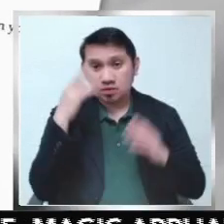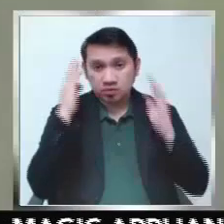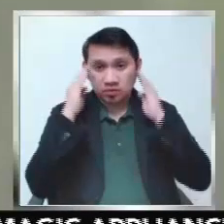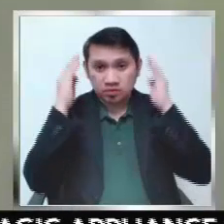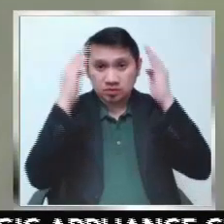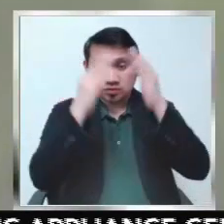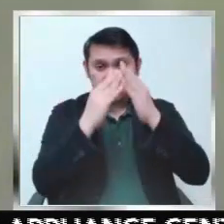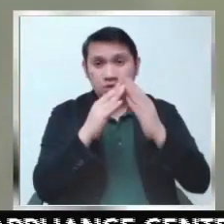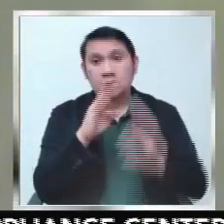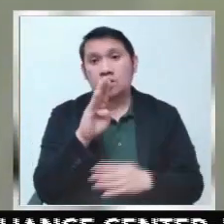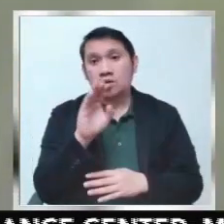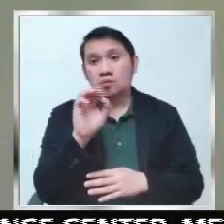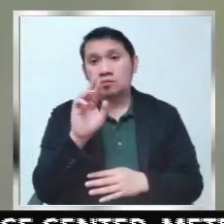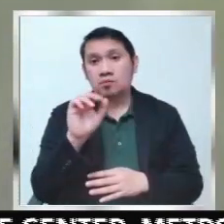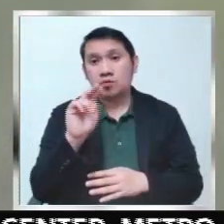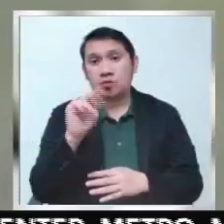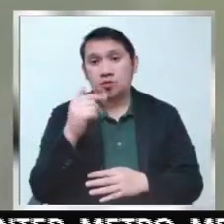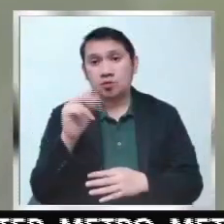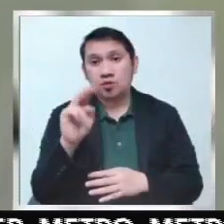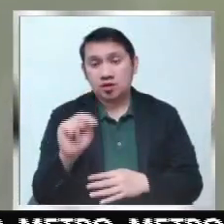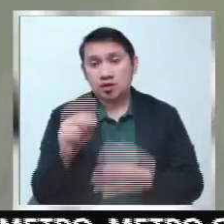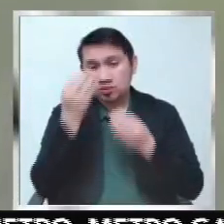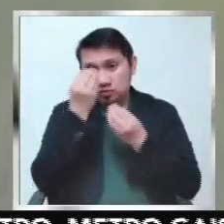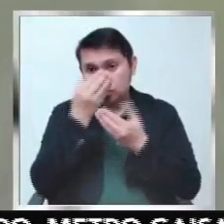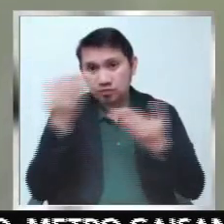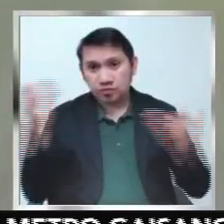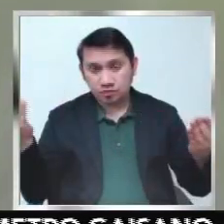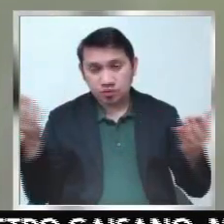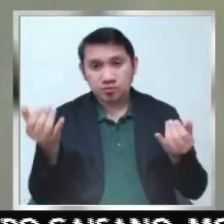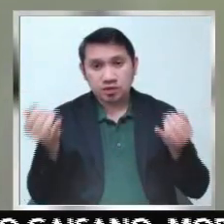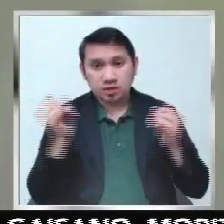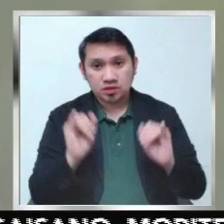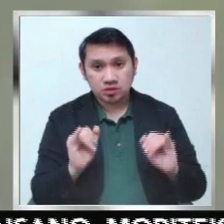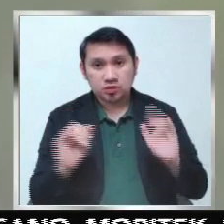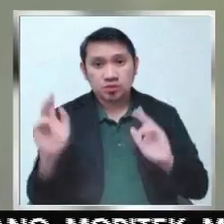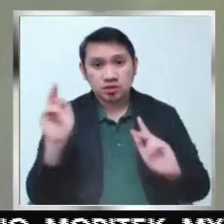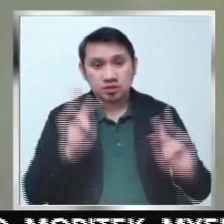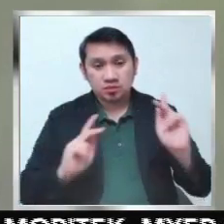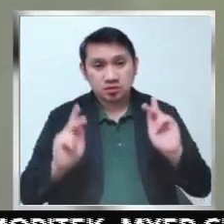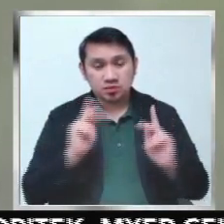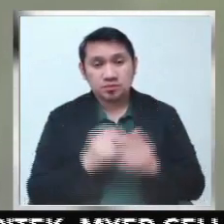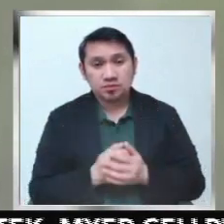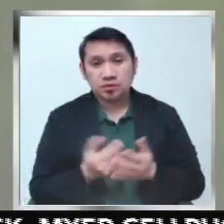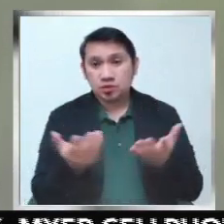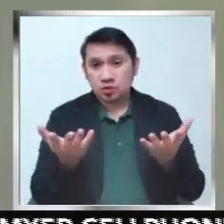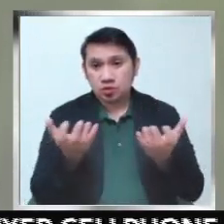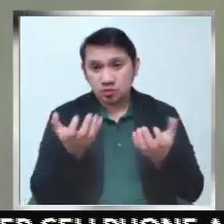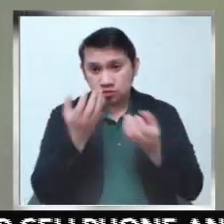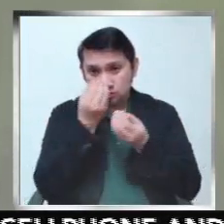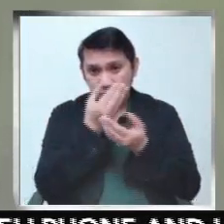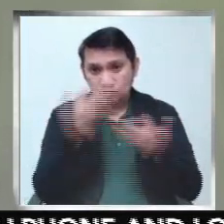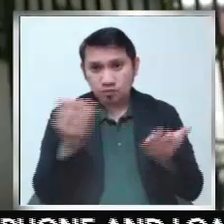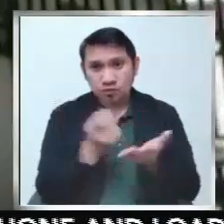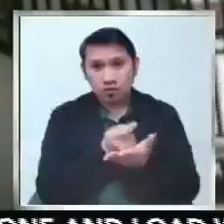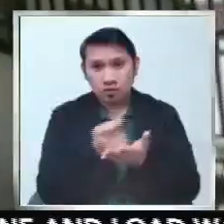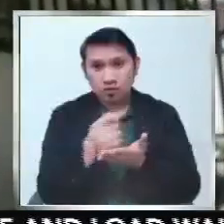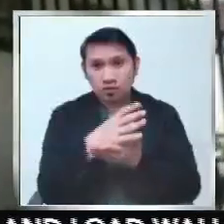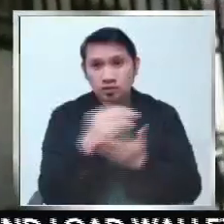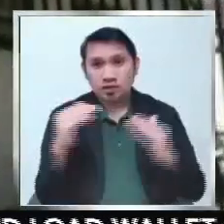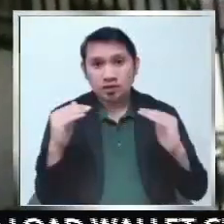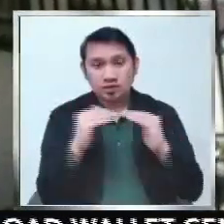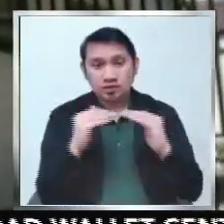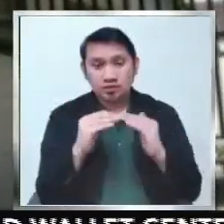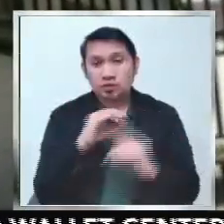Borongan na ipaalam ang issue sa publiko. Layunin daw nilang manaig ang katotohanan at hustisya.